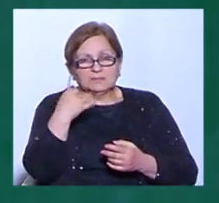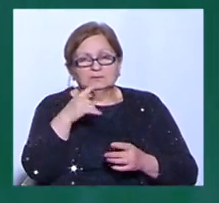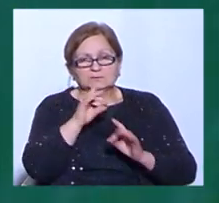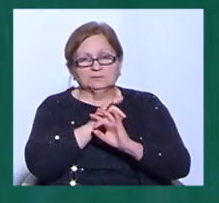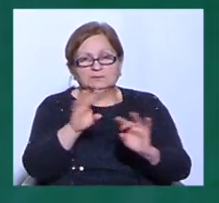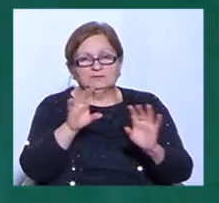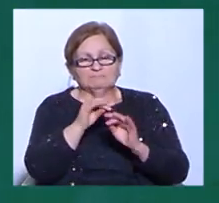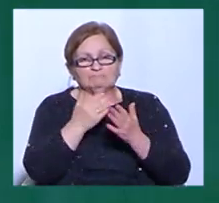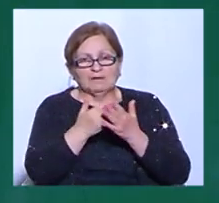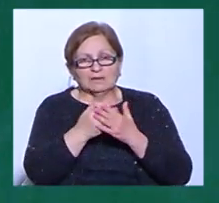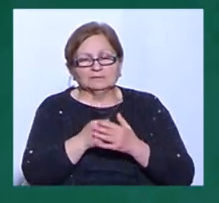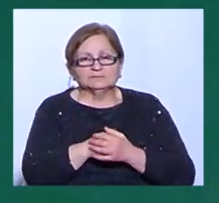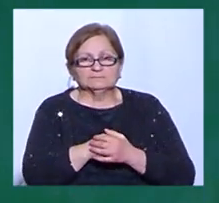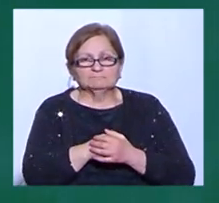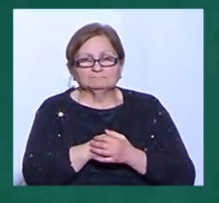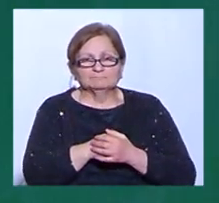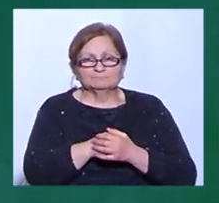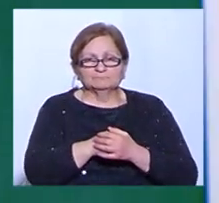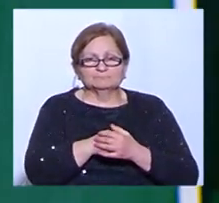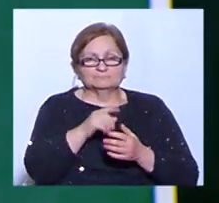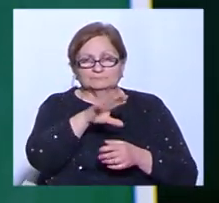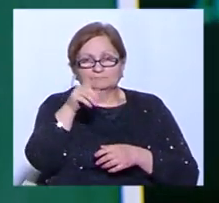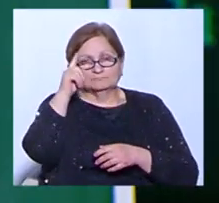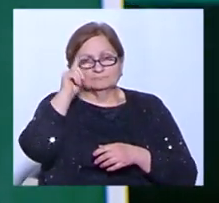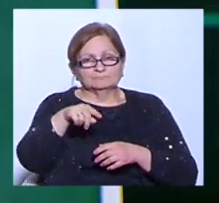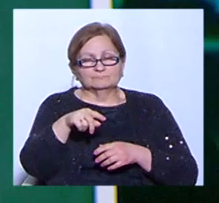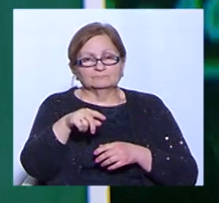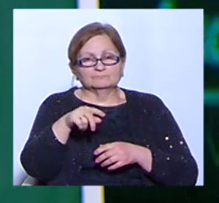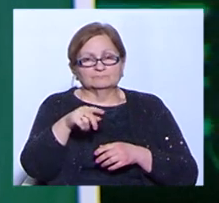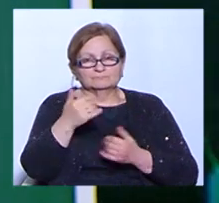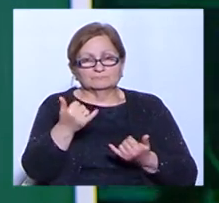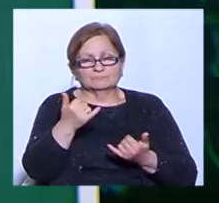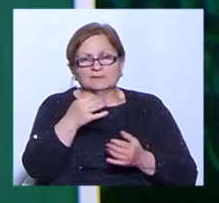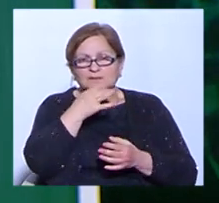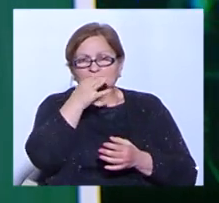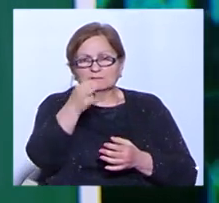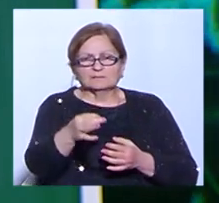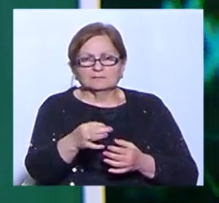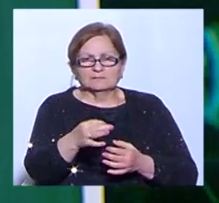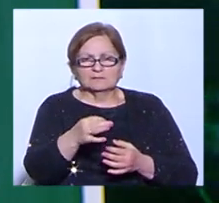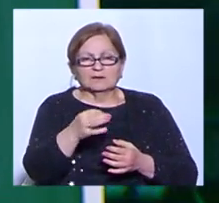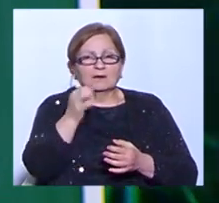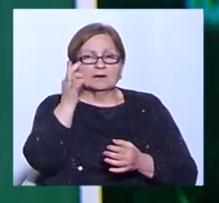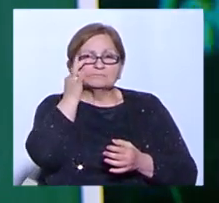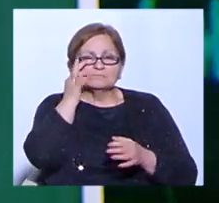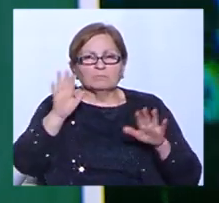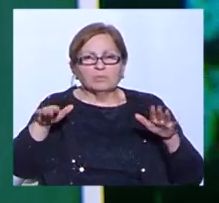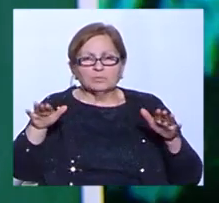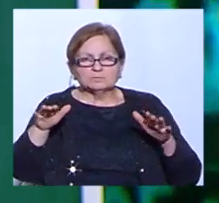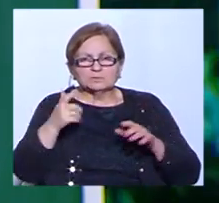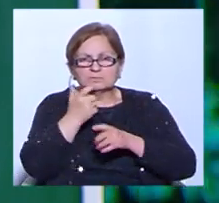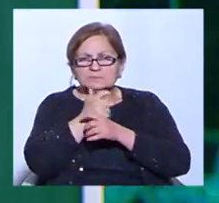უფრო საინტერესო მაგალითი მოვიყვანოთ. თქვენ იცით, არ ვიცი იცით თუ არა, მაგრამ ეხლა ნამდვილად გაიგებთ, რომ ფუტკრები არიან